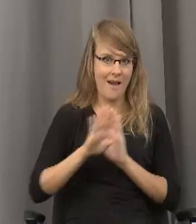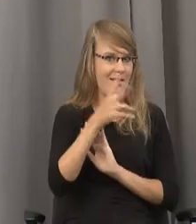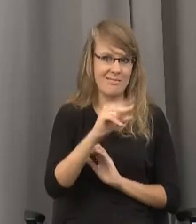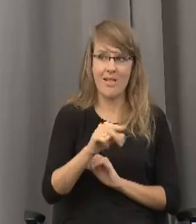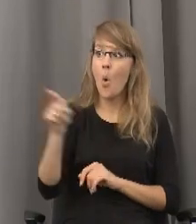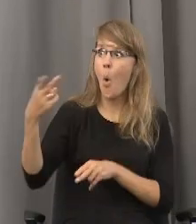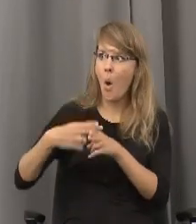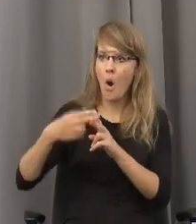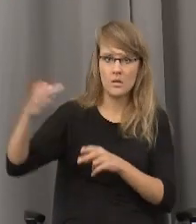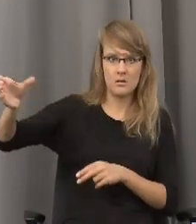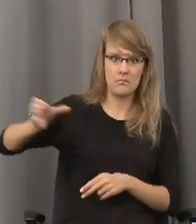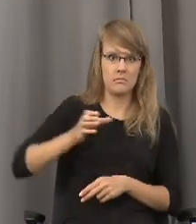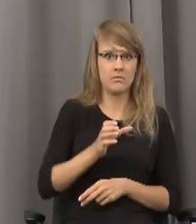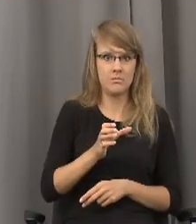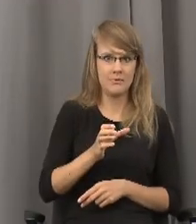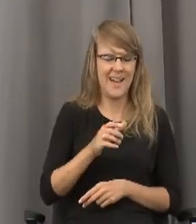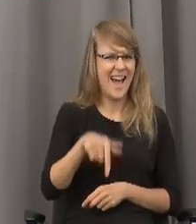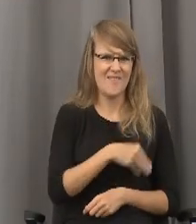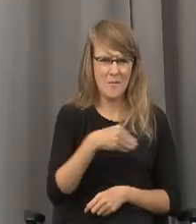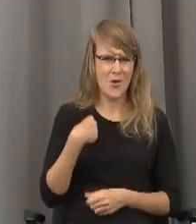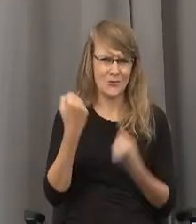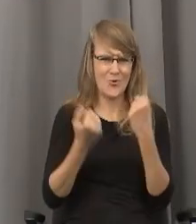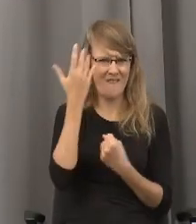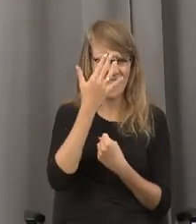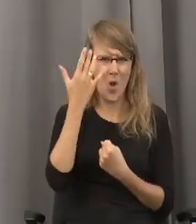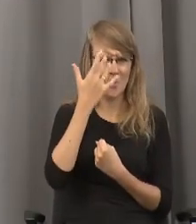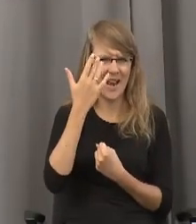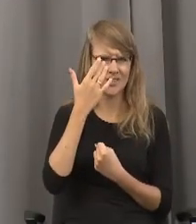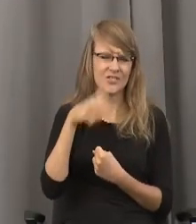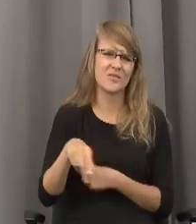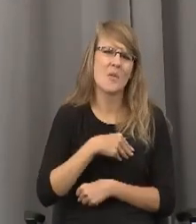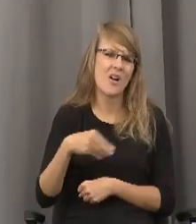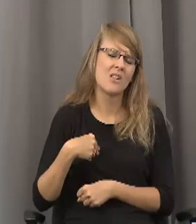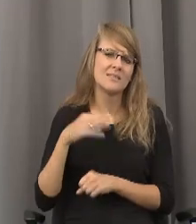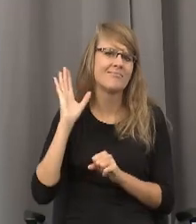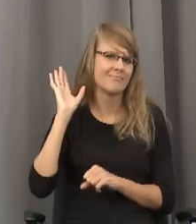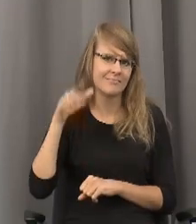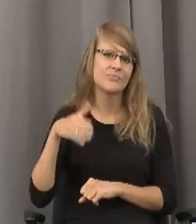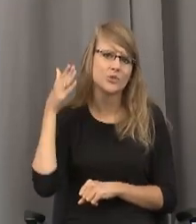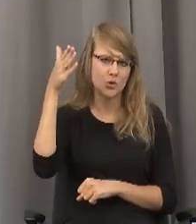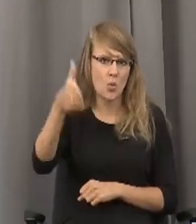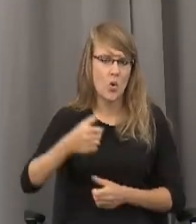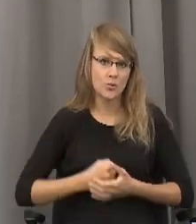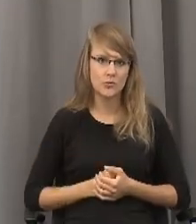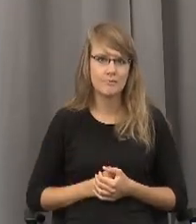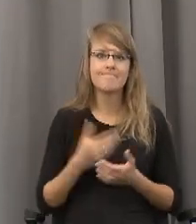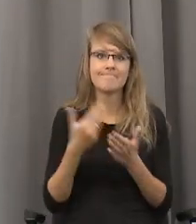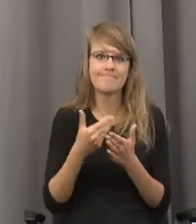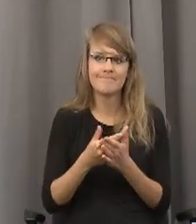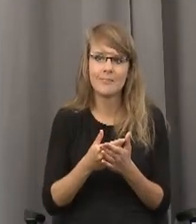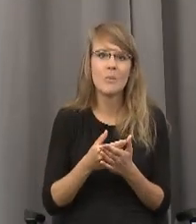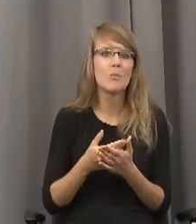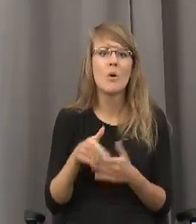To trudno sobie wyobrazić. W Polsce to jeszcze przyszłość. Między innymi dlatego, że